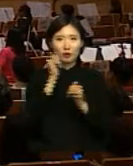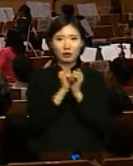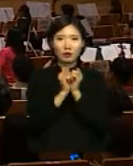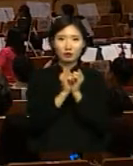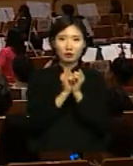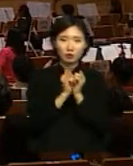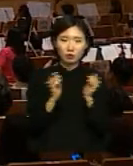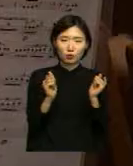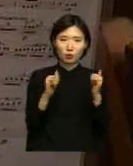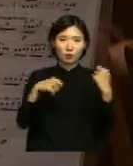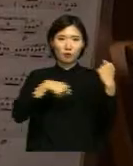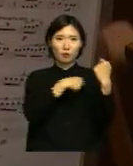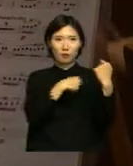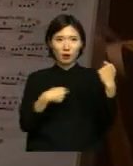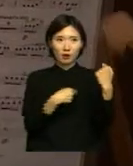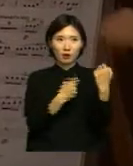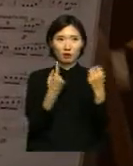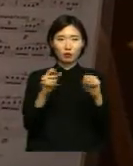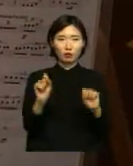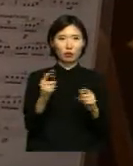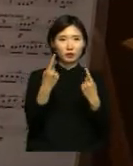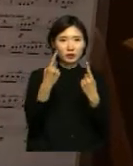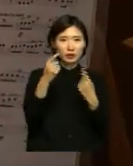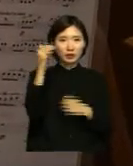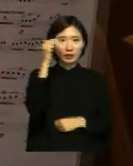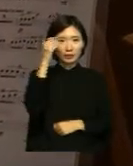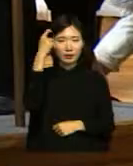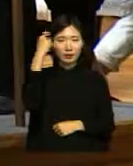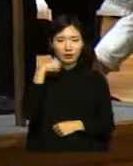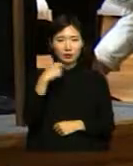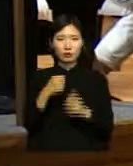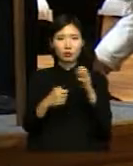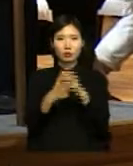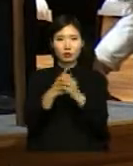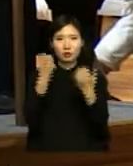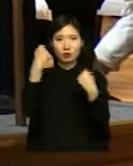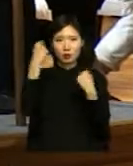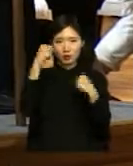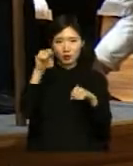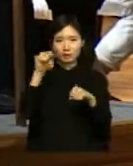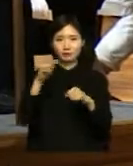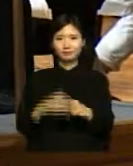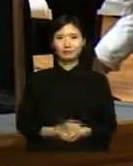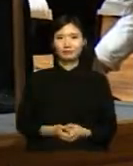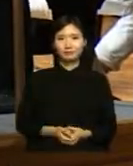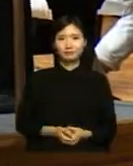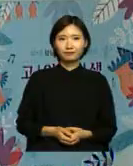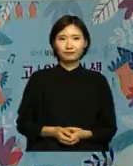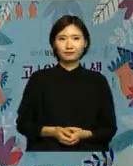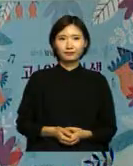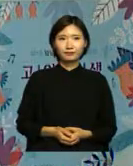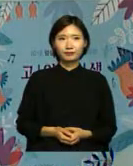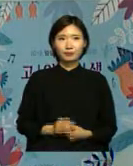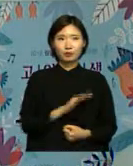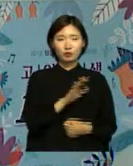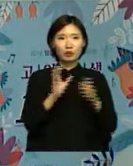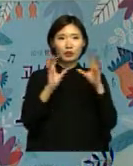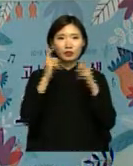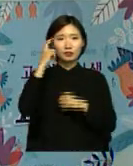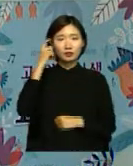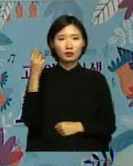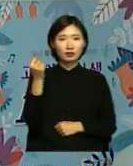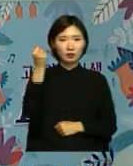관객석에서도 음악을 연주하며 동시에 감상하는 이색 공연으로 꾸며졌습니다. 우리 아이들의 생각을